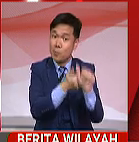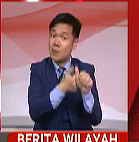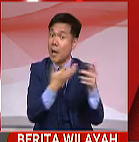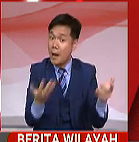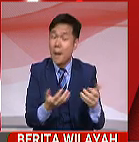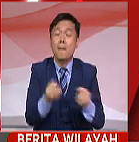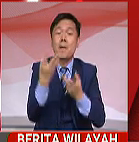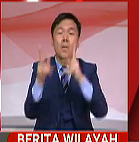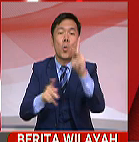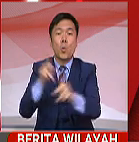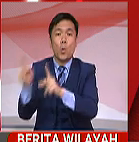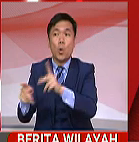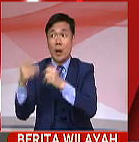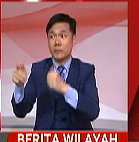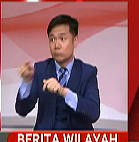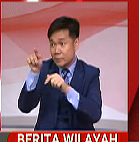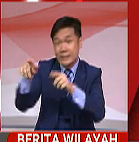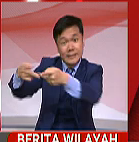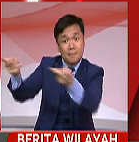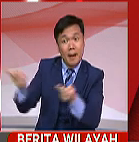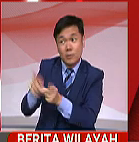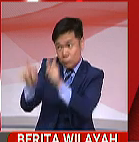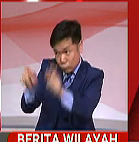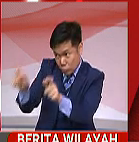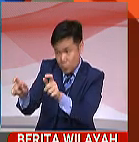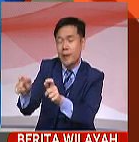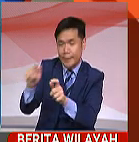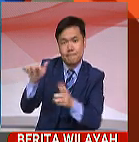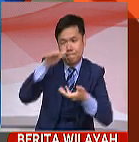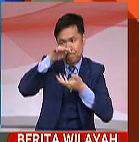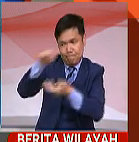kepada jumlah penerima yang telah dikenal pasti.